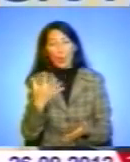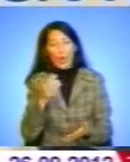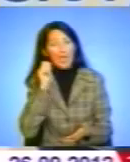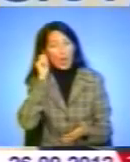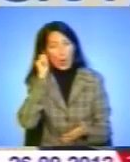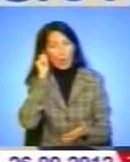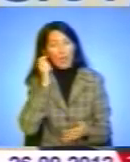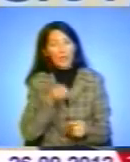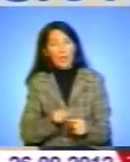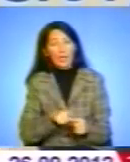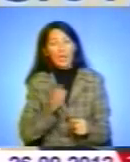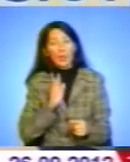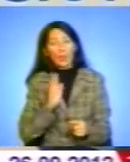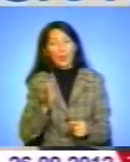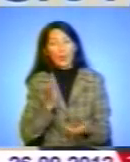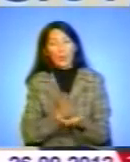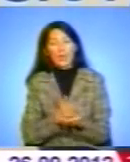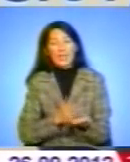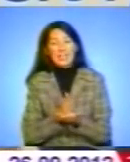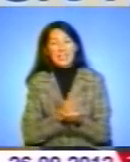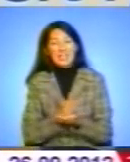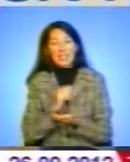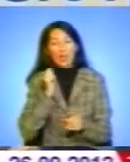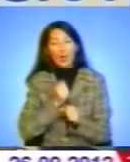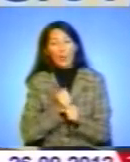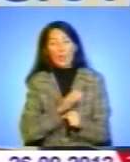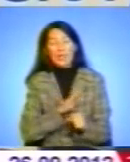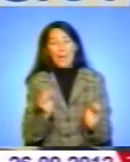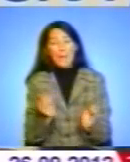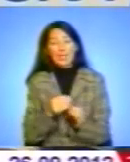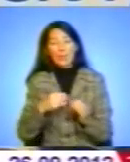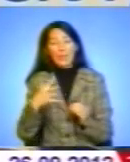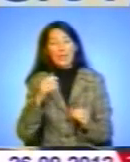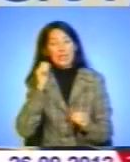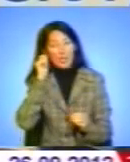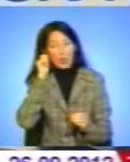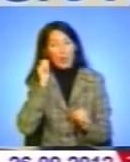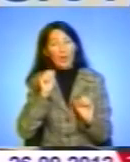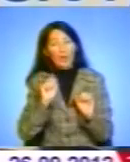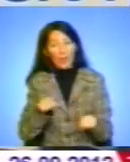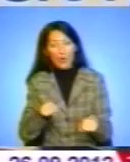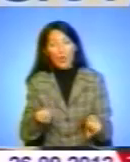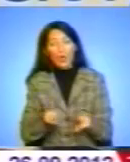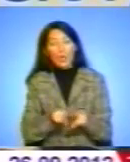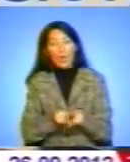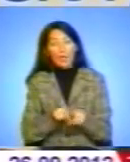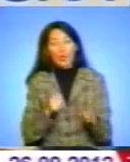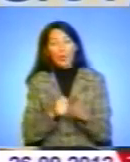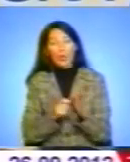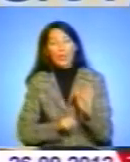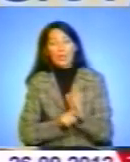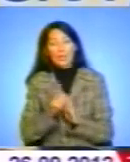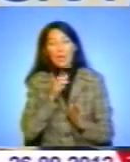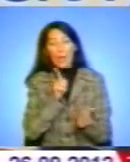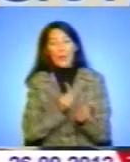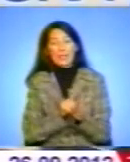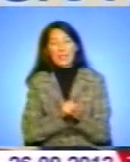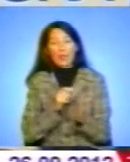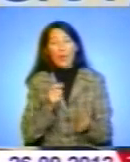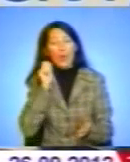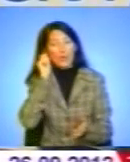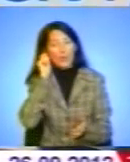які будуть мати стаж роботи не менше 15 років, вони зможуть одноразово до настання пенсійного віку